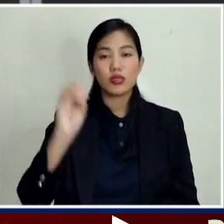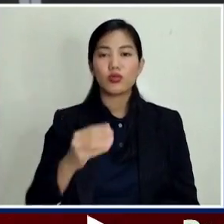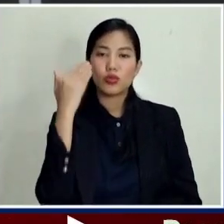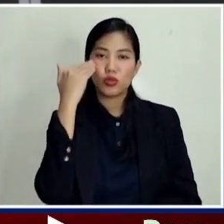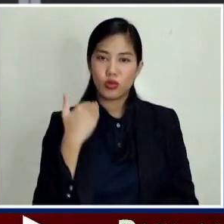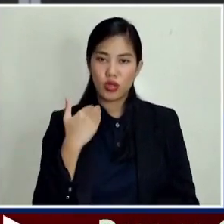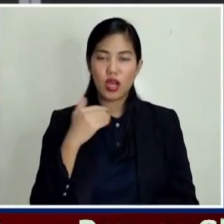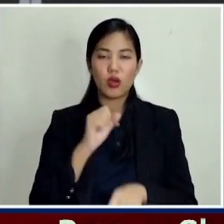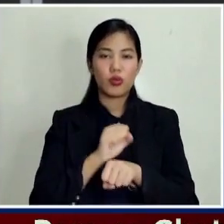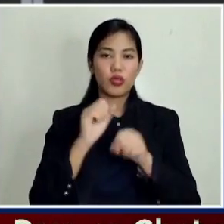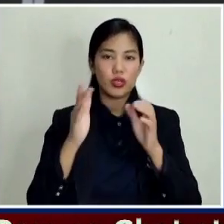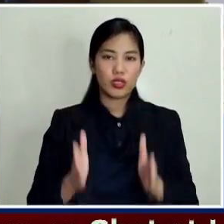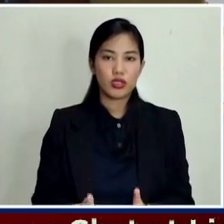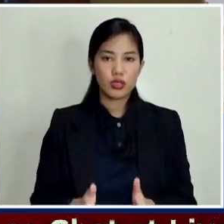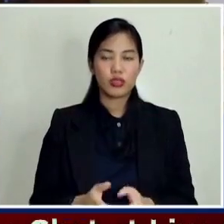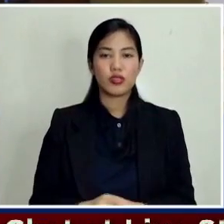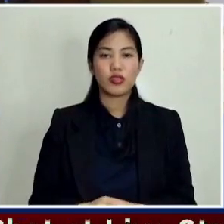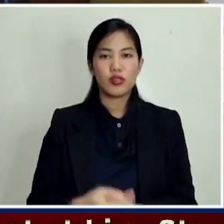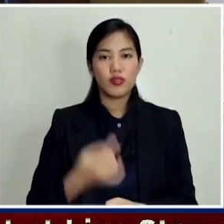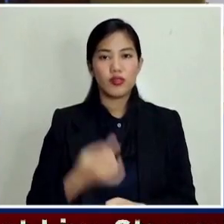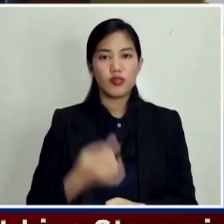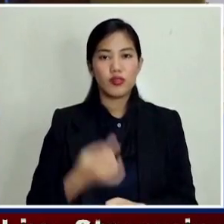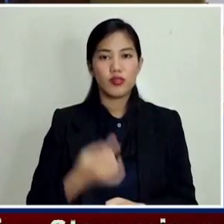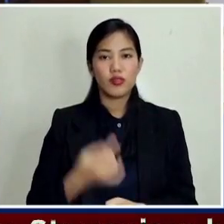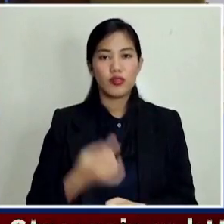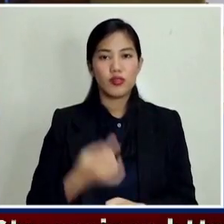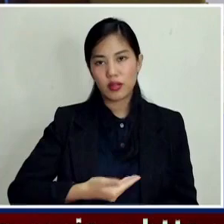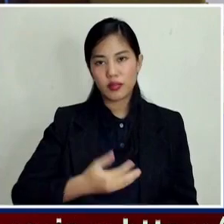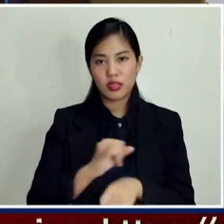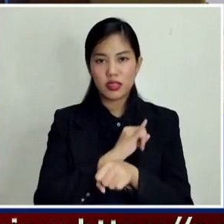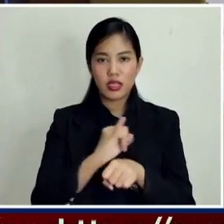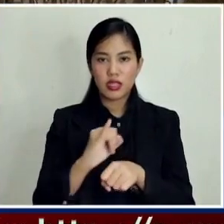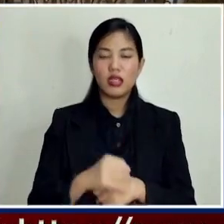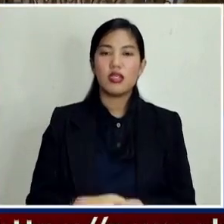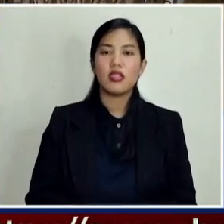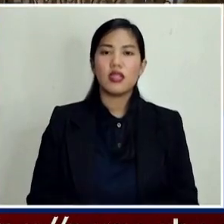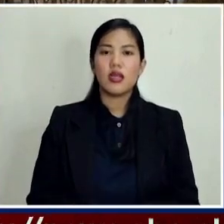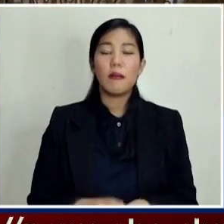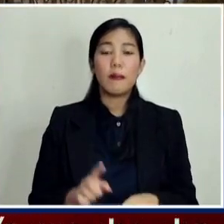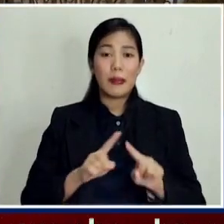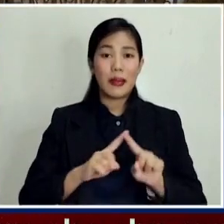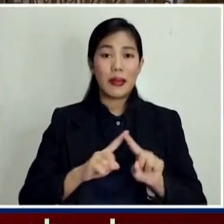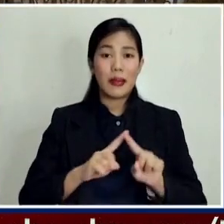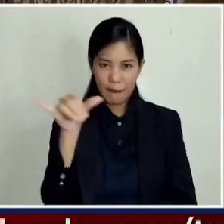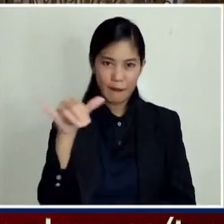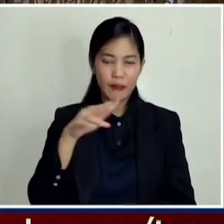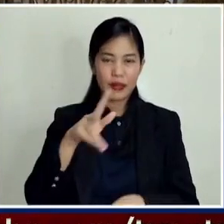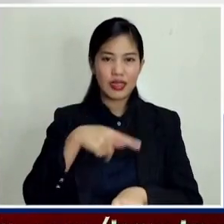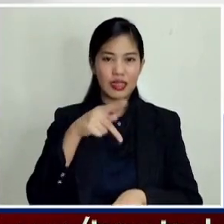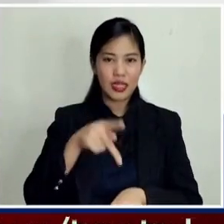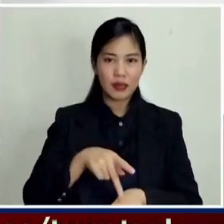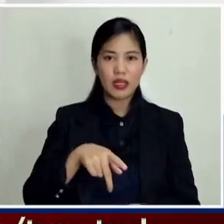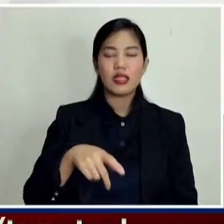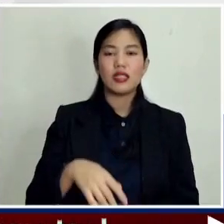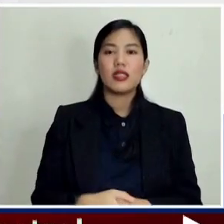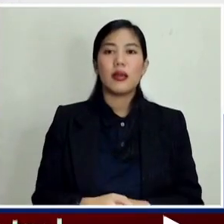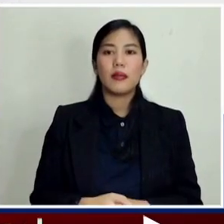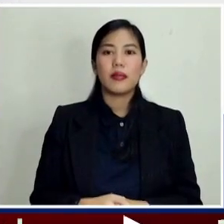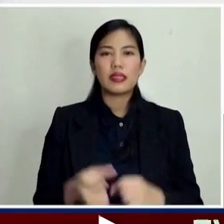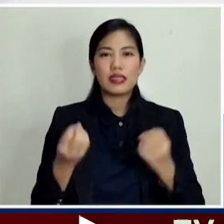Kaya lang sabi niya na na-repatriate daw madami sa kanila, and that is why now they're currently experiencing